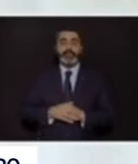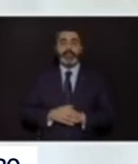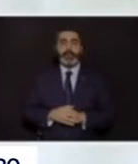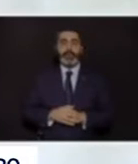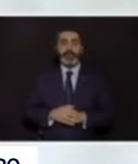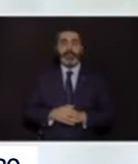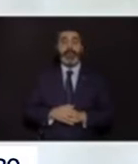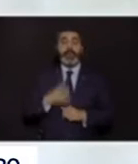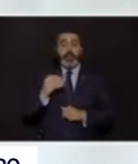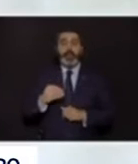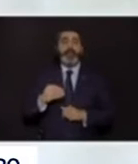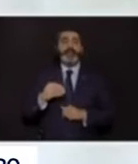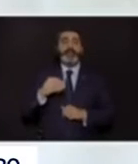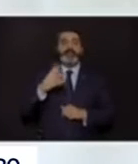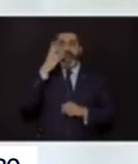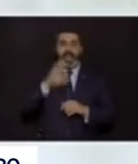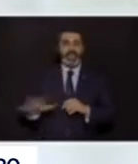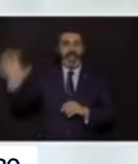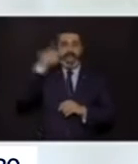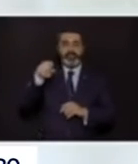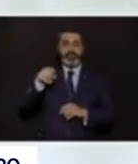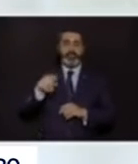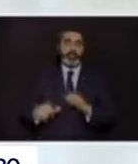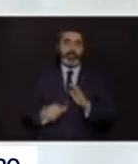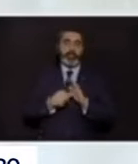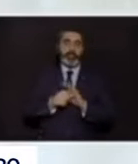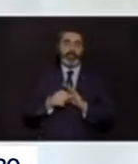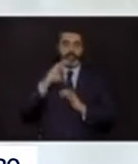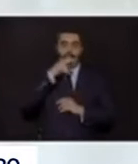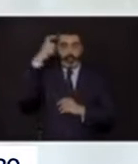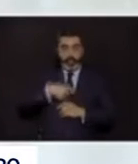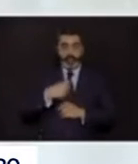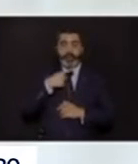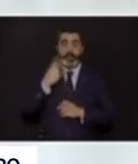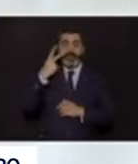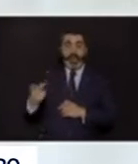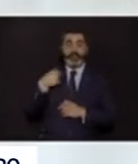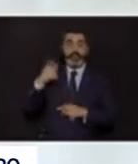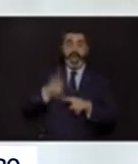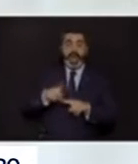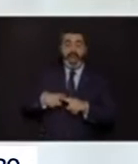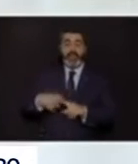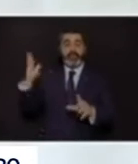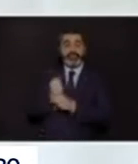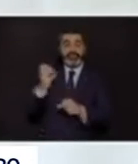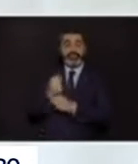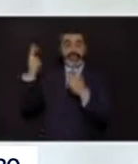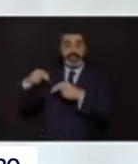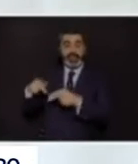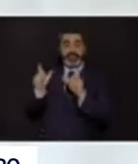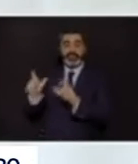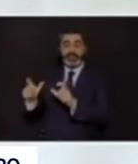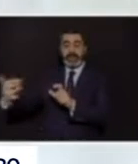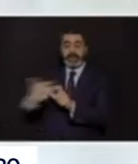των Δυτικών Βαλκανίων. Οπότε είναι προς όφελος όλων μας τα ελληνικά σύνορα να μην είναι πορώδη